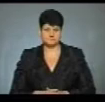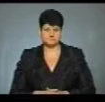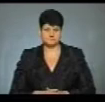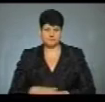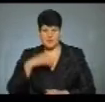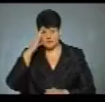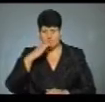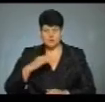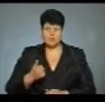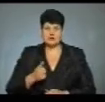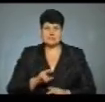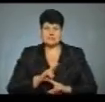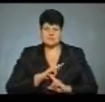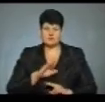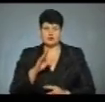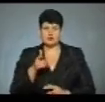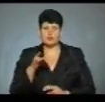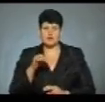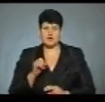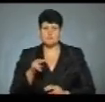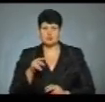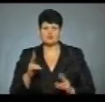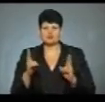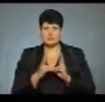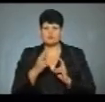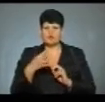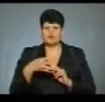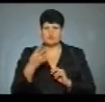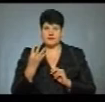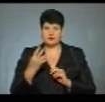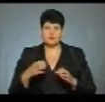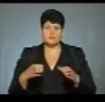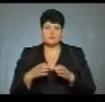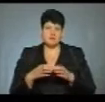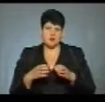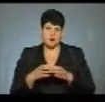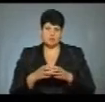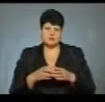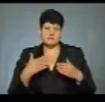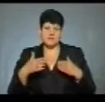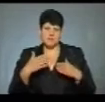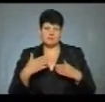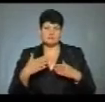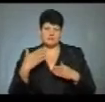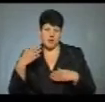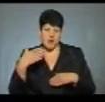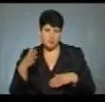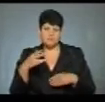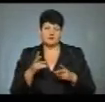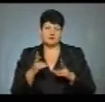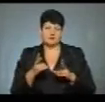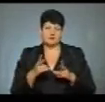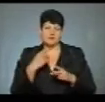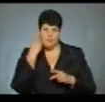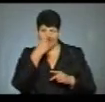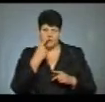Батько загиблого військового Віктора Гурніка Петро зустрічав 44-ту бригаду з прапором, на якому зображений портрет його сина. Ми дуже радісні, що вони повертаються